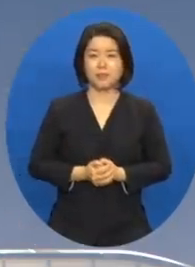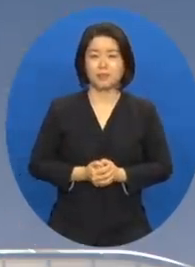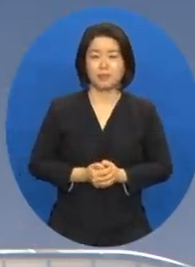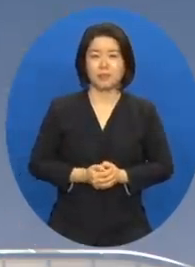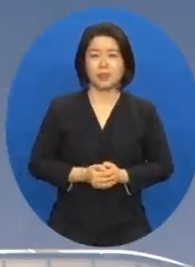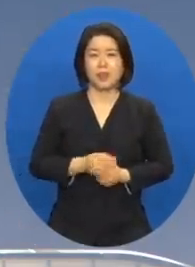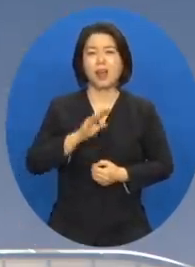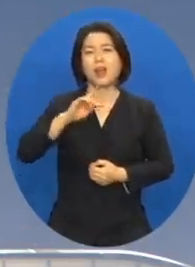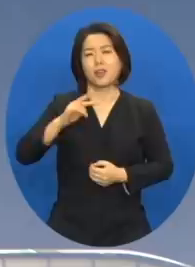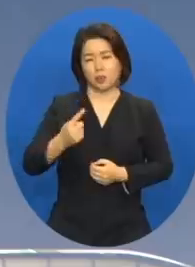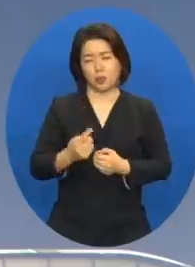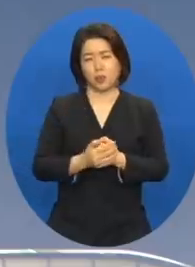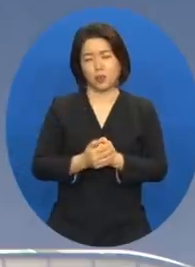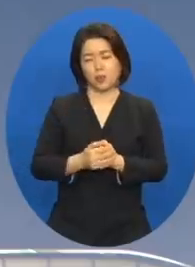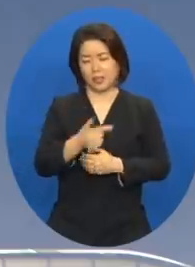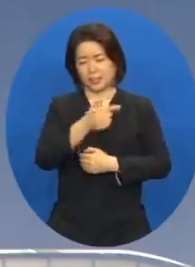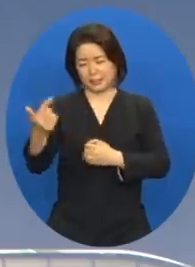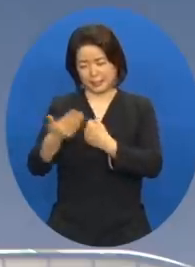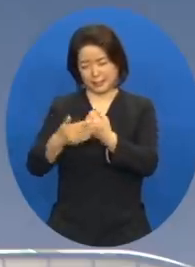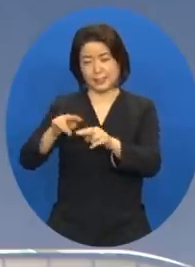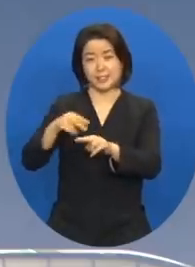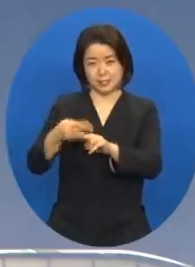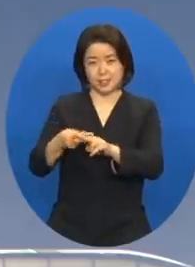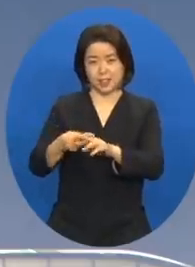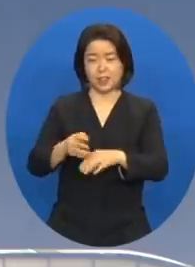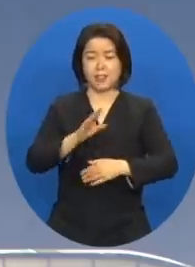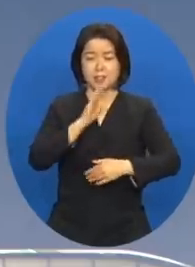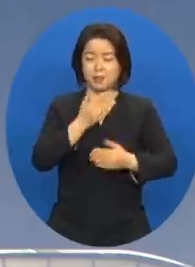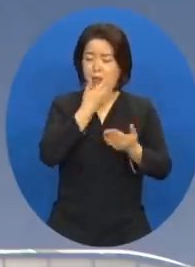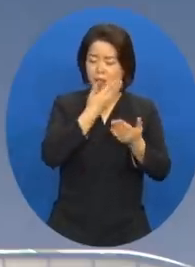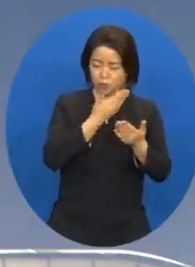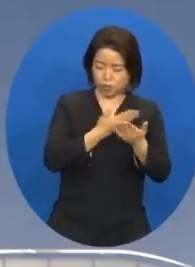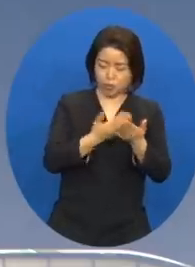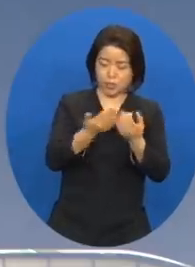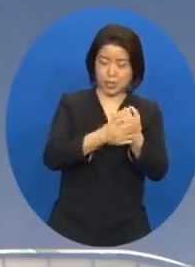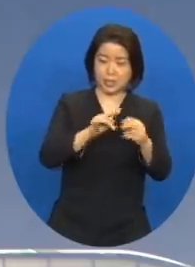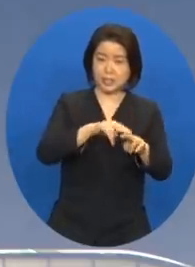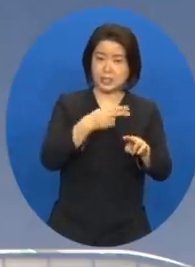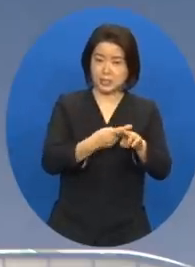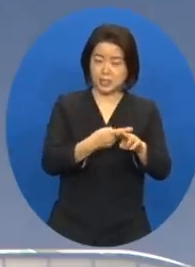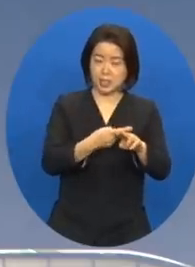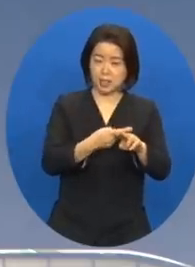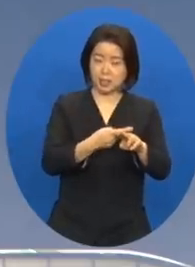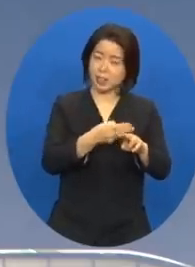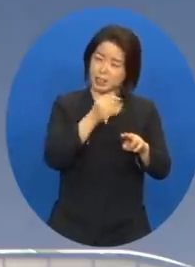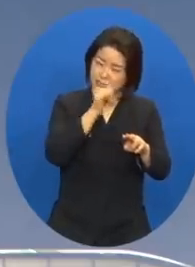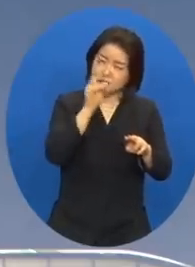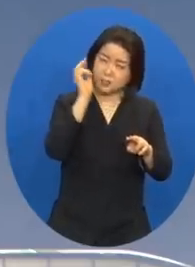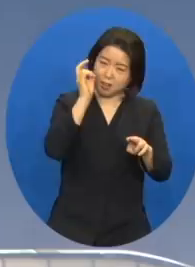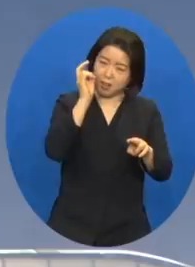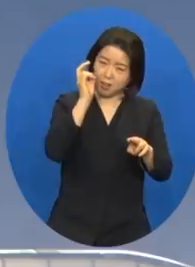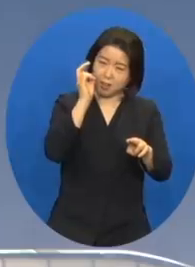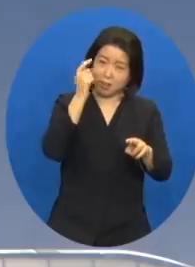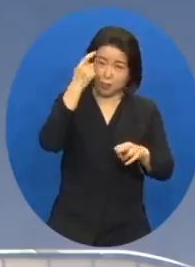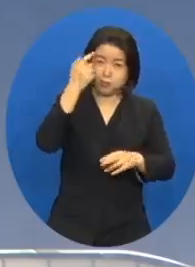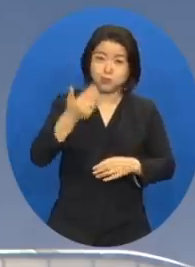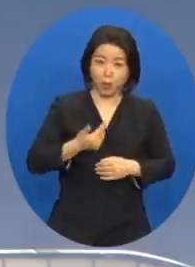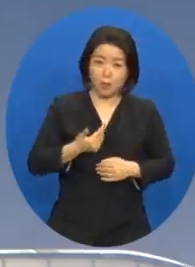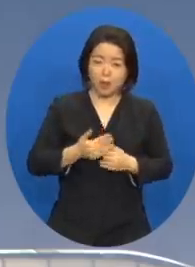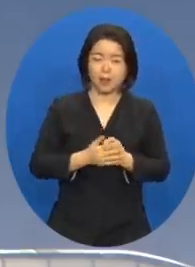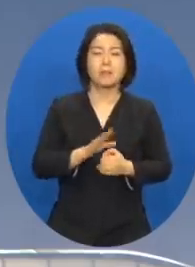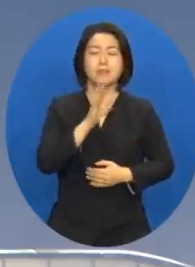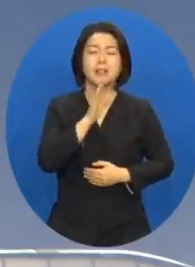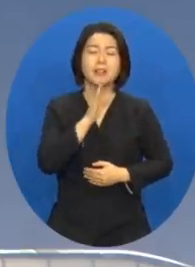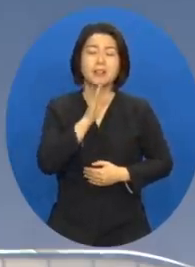그래도 무슨 큰 은사, 정말 귀한 은사가 따로 있지 않겠습니까? 솔직히